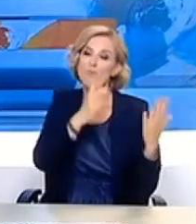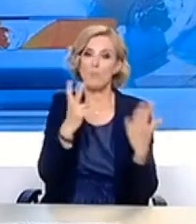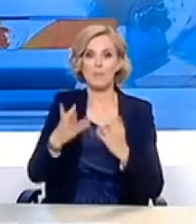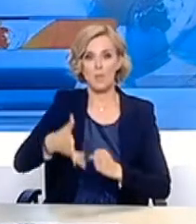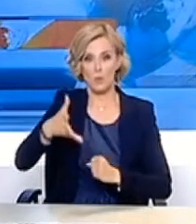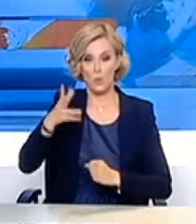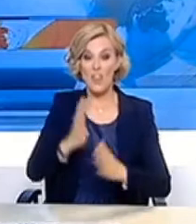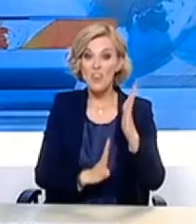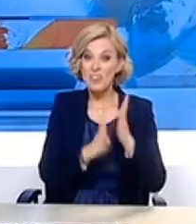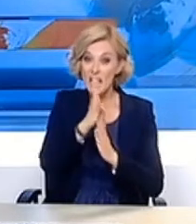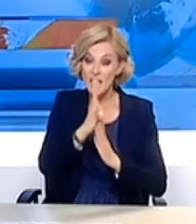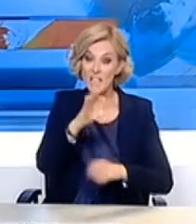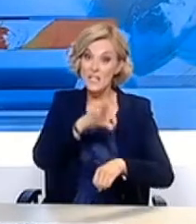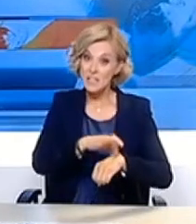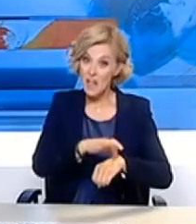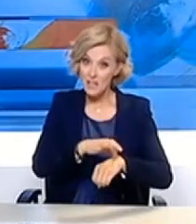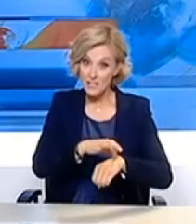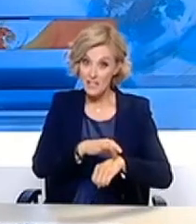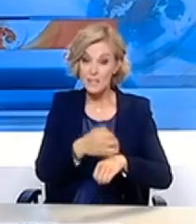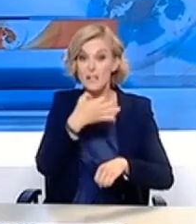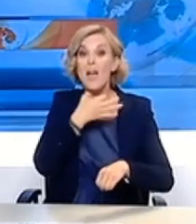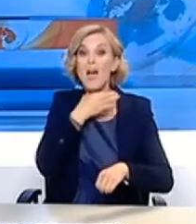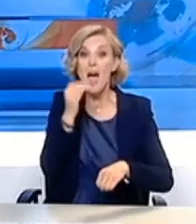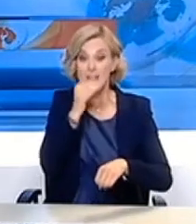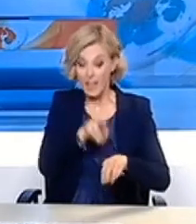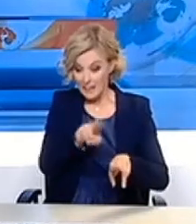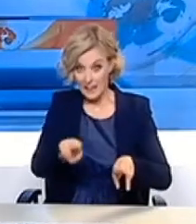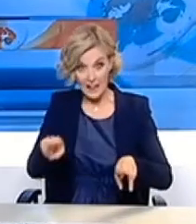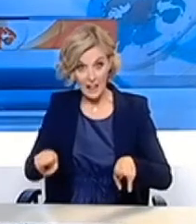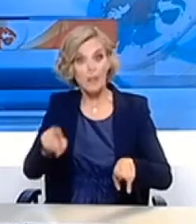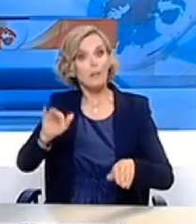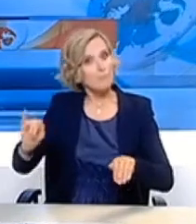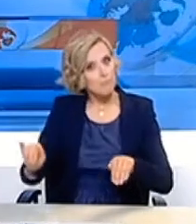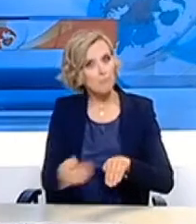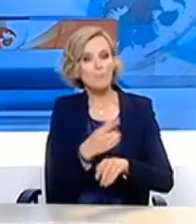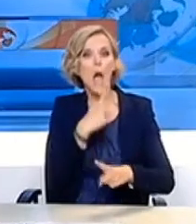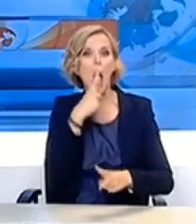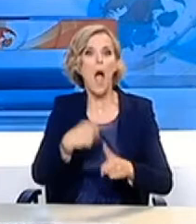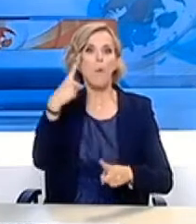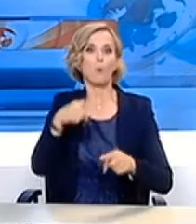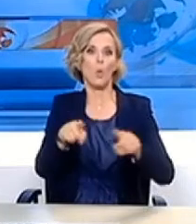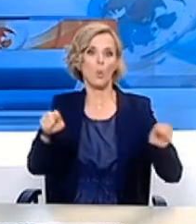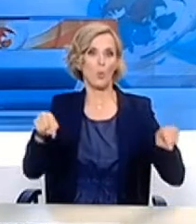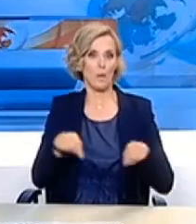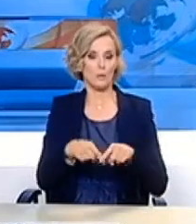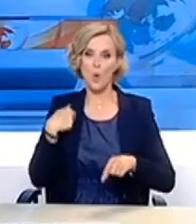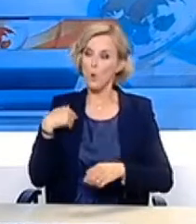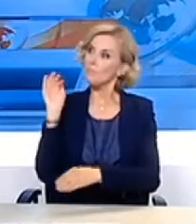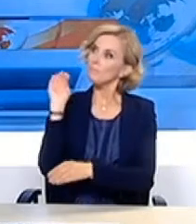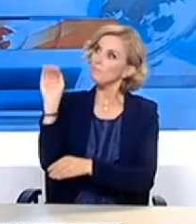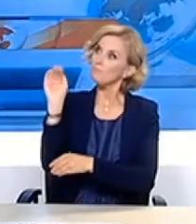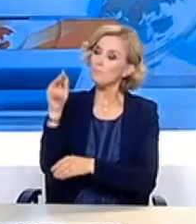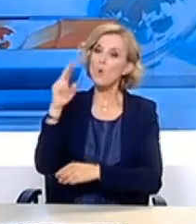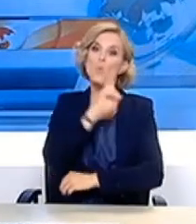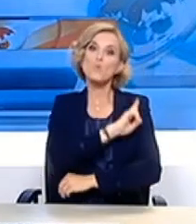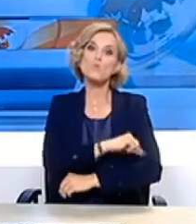14 ασθενείς έχουν εξέλθει από τις ΜΕΘ. Ζήτησα ενδεικτικά από την Διευθύντρια της Μονάδας Εντατικής Θεραπείας στο Νοσοκομείο Ευαγγελισμός,